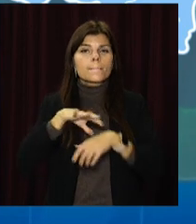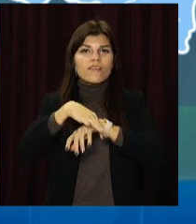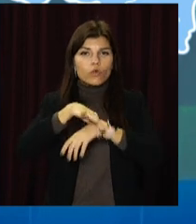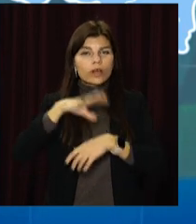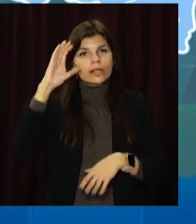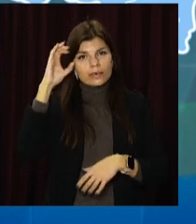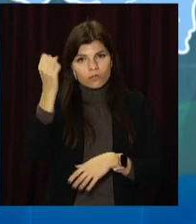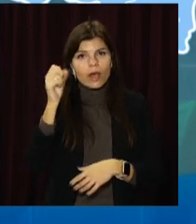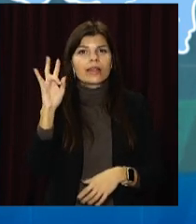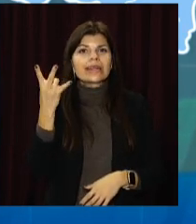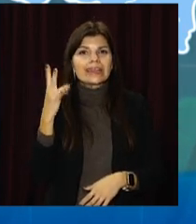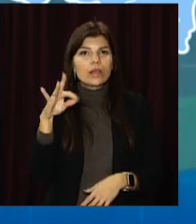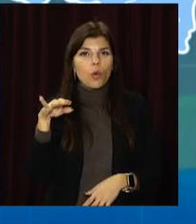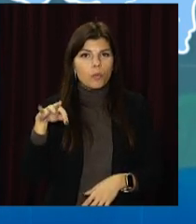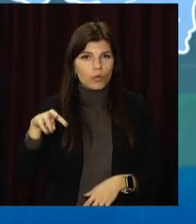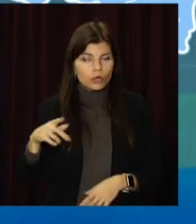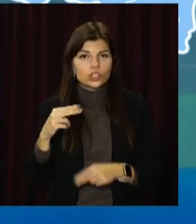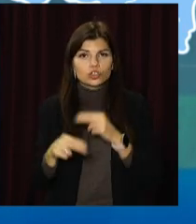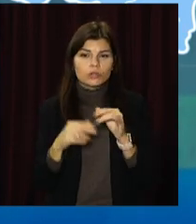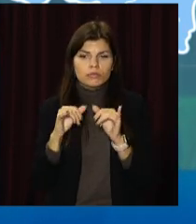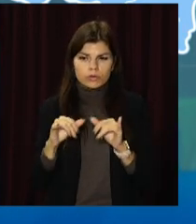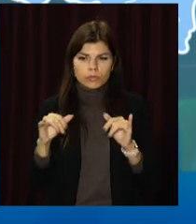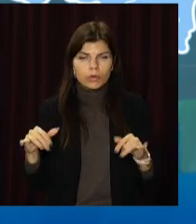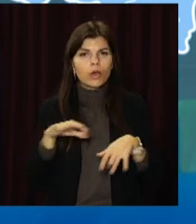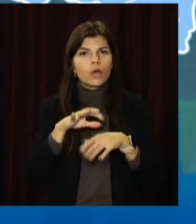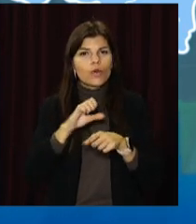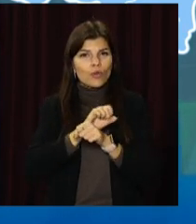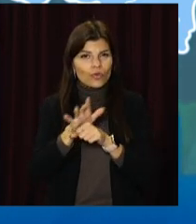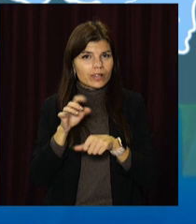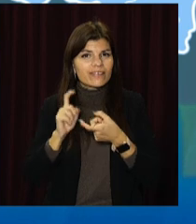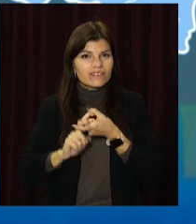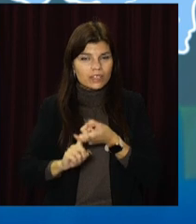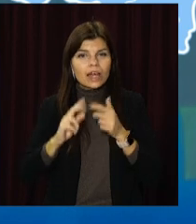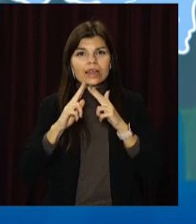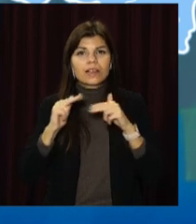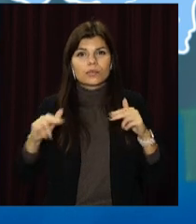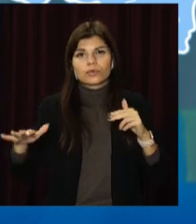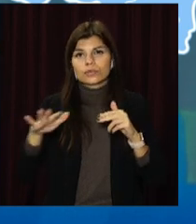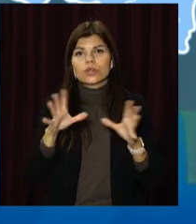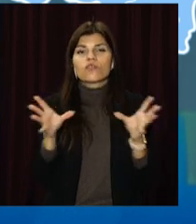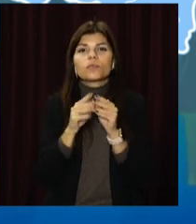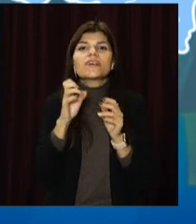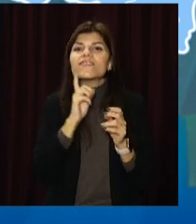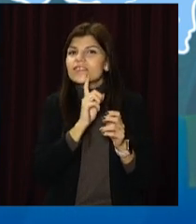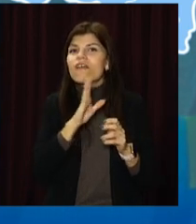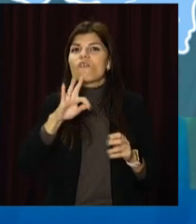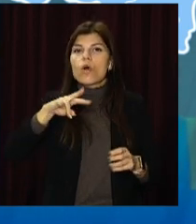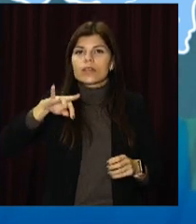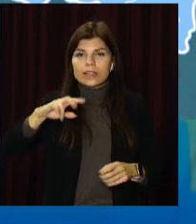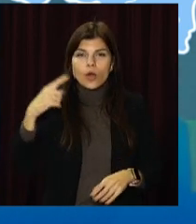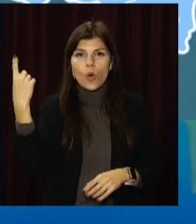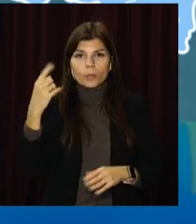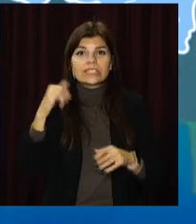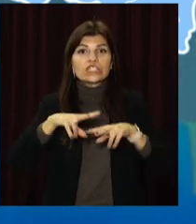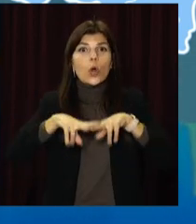Павлограді, Кривому Розі, Нікополі. Через стрімкі темпи поширення коронавірусної інфекції Дніпропетровщина разом з Вінницькою, Волинською областями